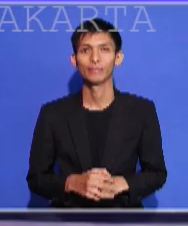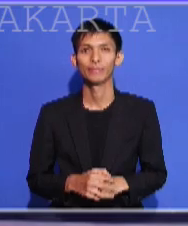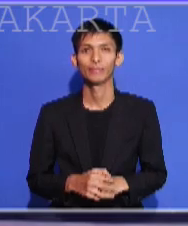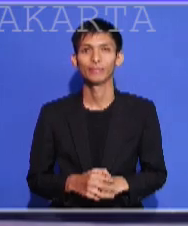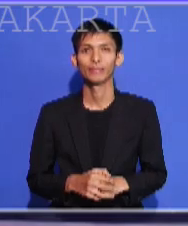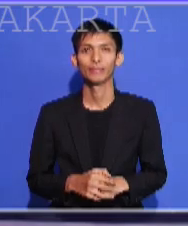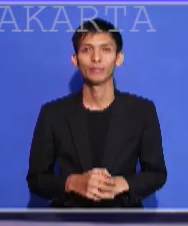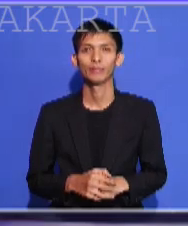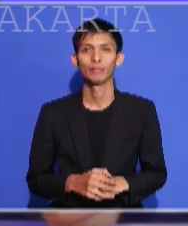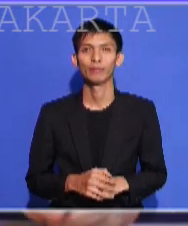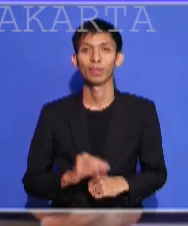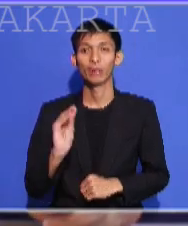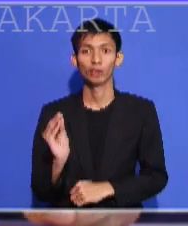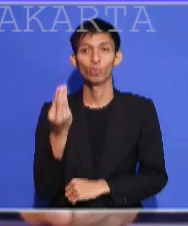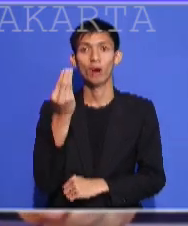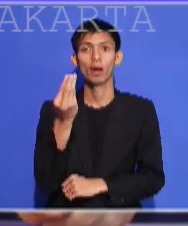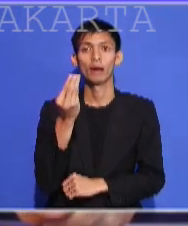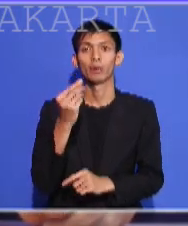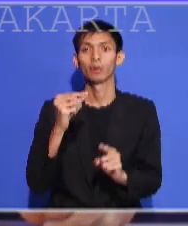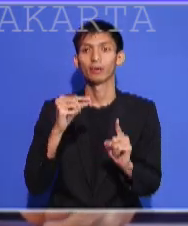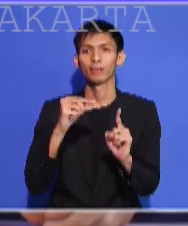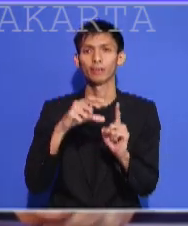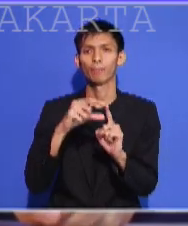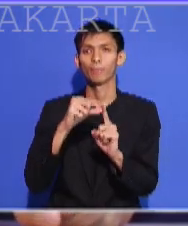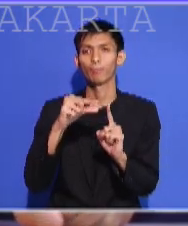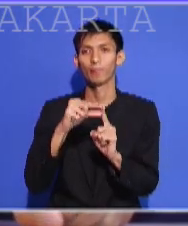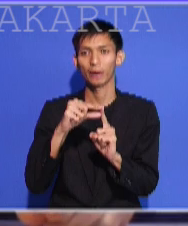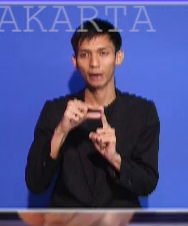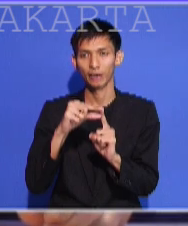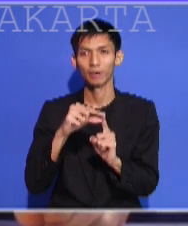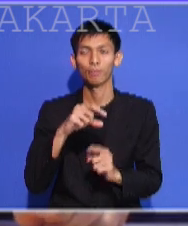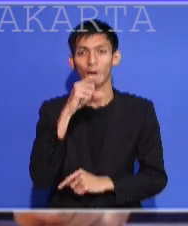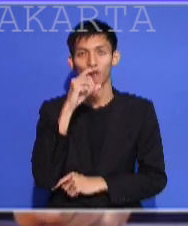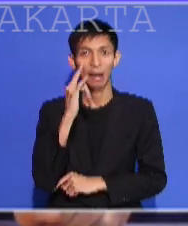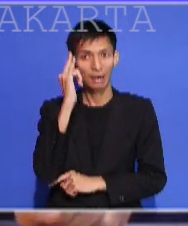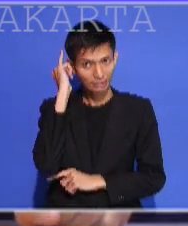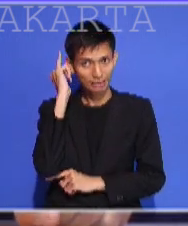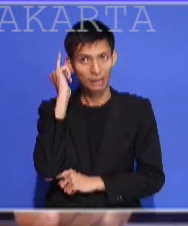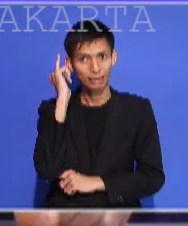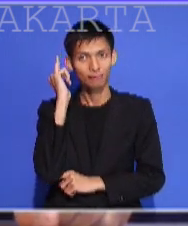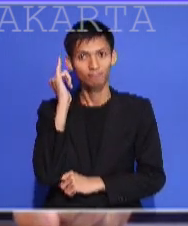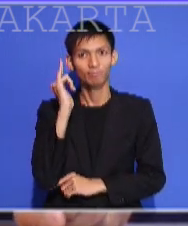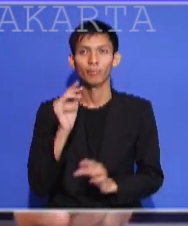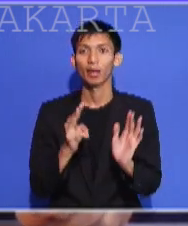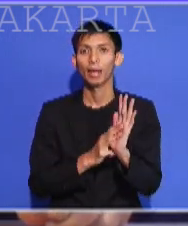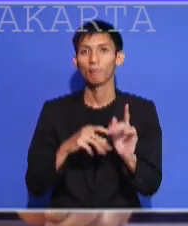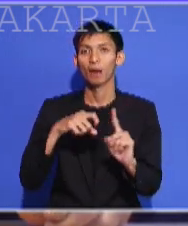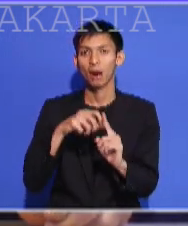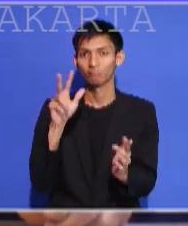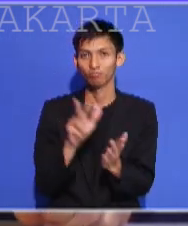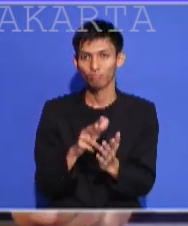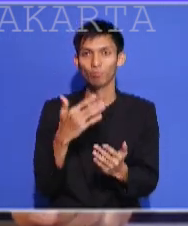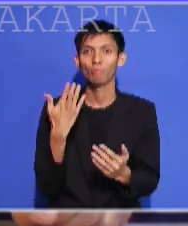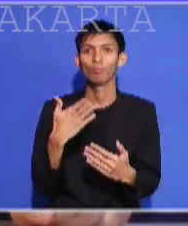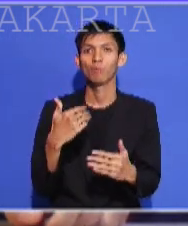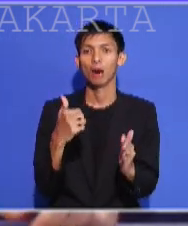saudara Ketua DPP PDIP Ganjar pranowo turut menanggapi terkait putusan Mahkamah Konstitusi terbaru terkait syarat pencalonan